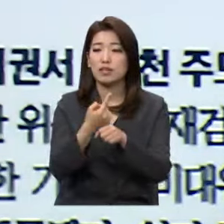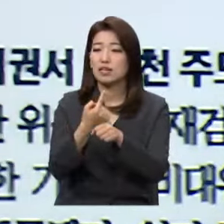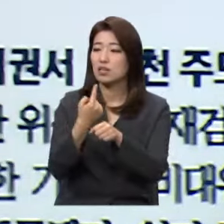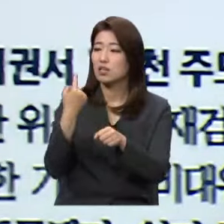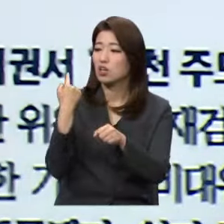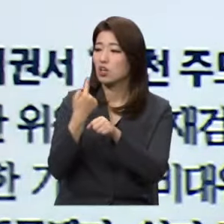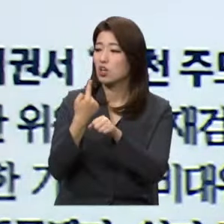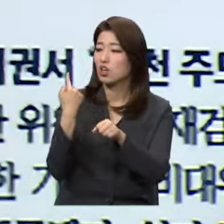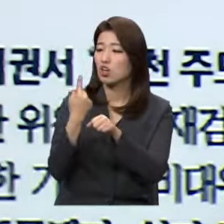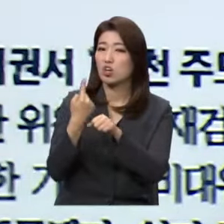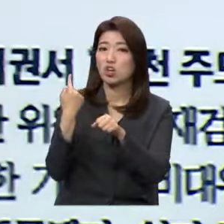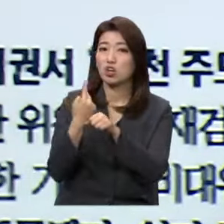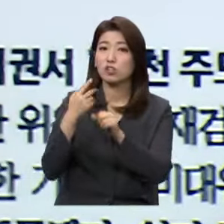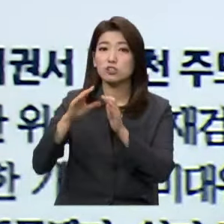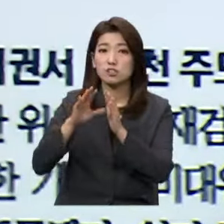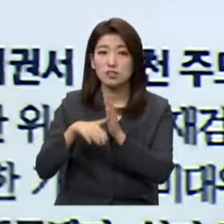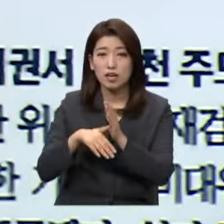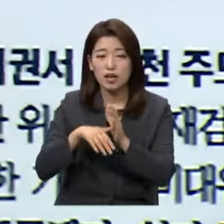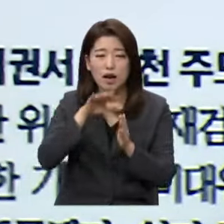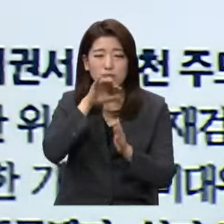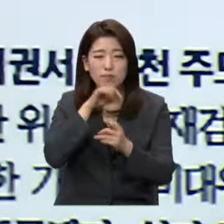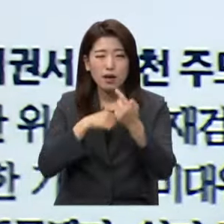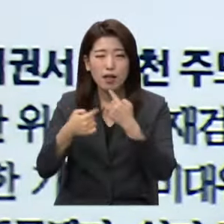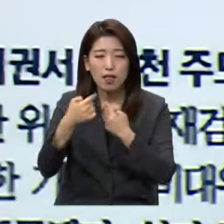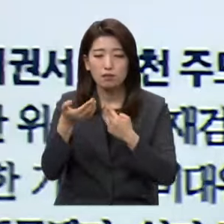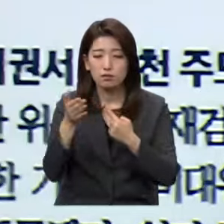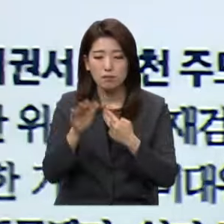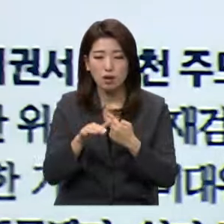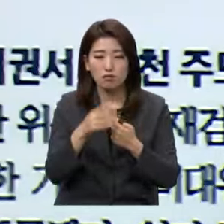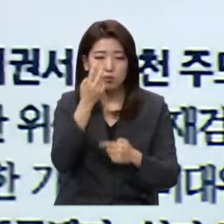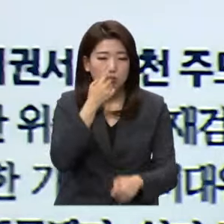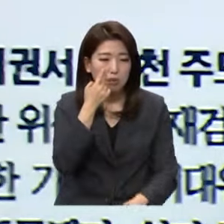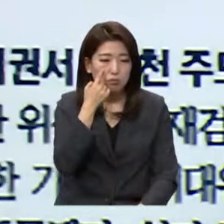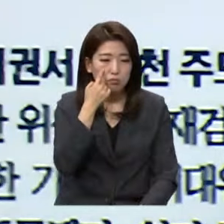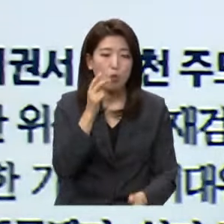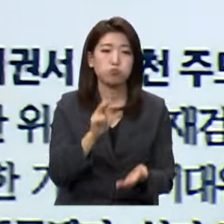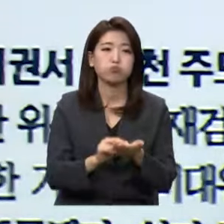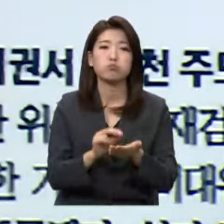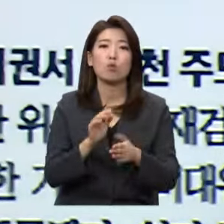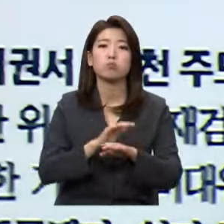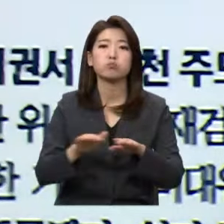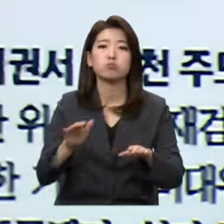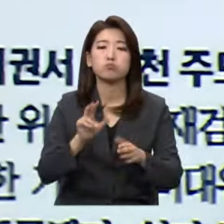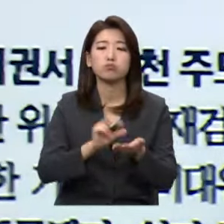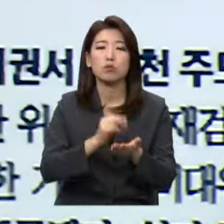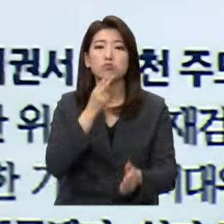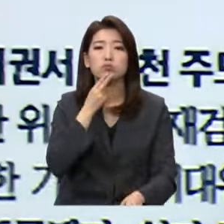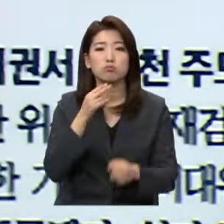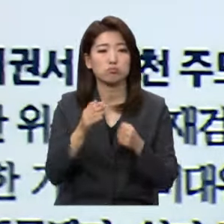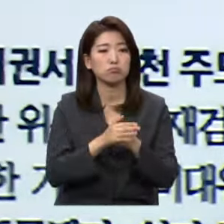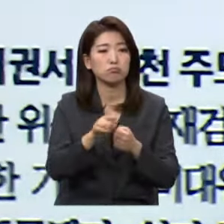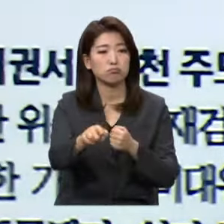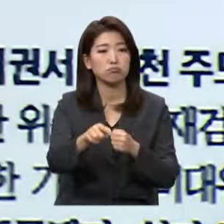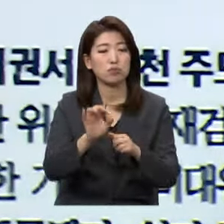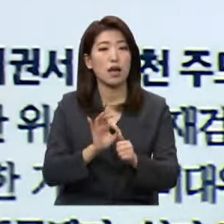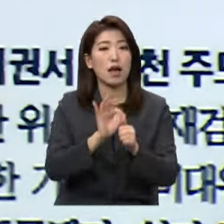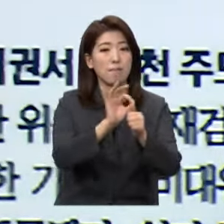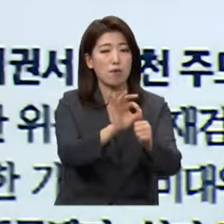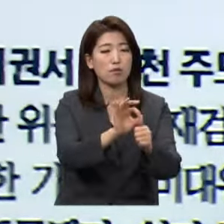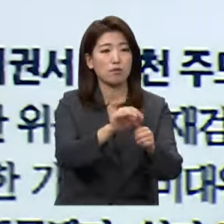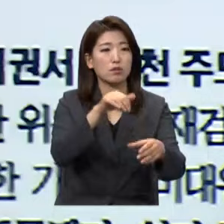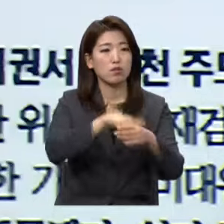차례 조사를 했고 문제될게 발견되지 않아서 승리할 수 있는 후보자로 판단해 포함 있습니다라고 얘기를 했다라는